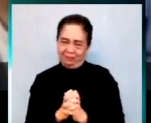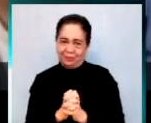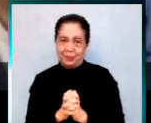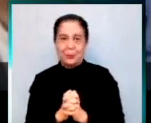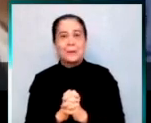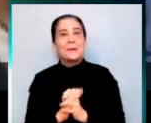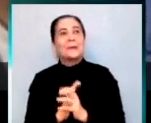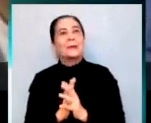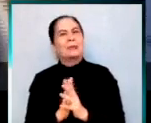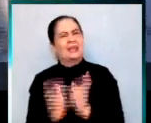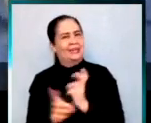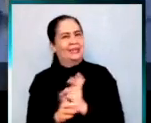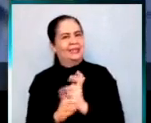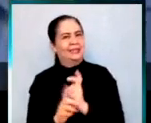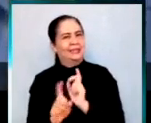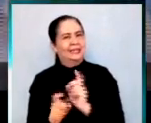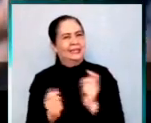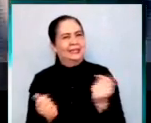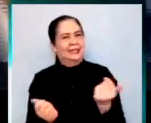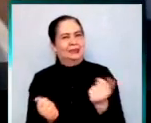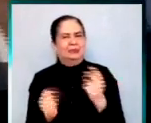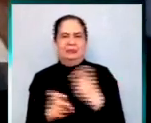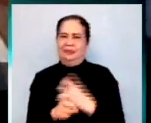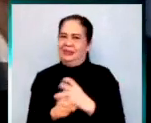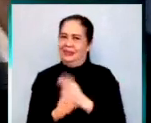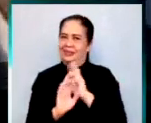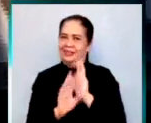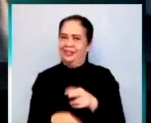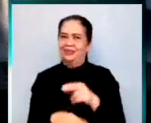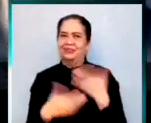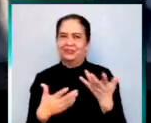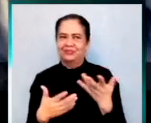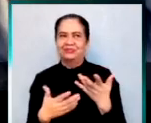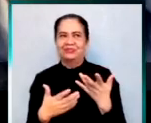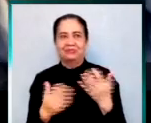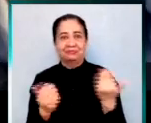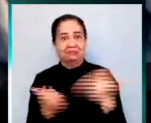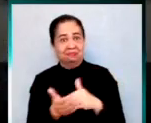hirap sabihin na nagkabalikan. Hirap sabihin na nagkabalikan eh kasi